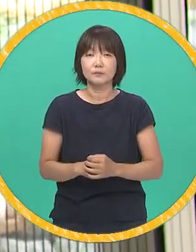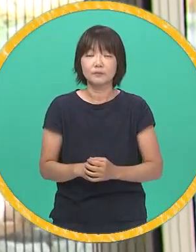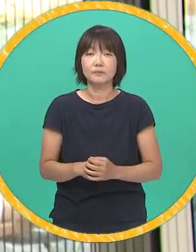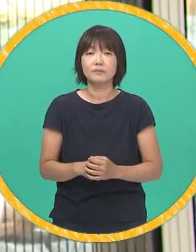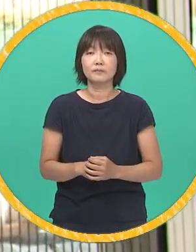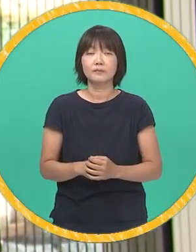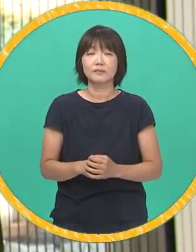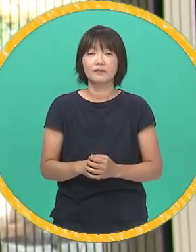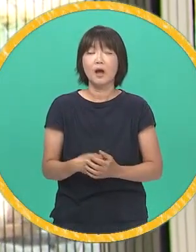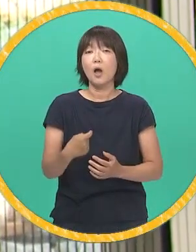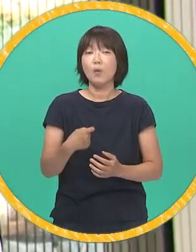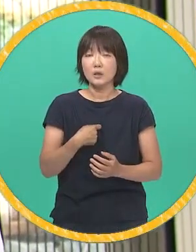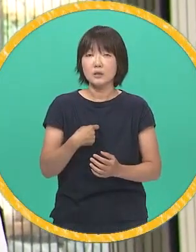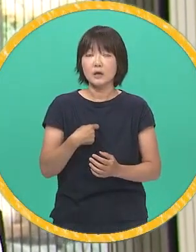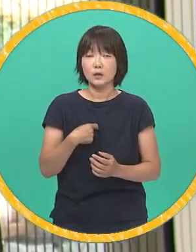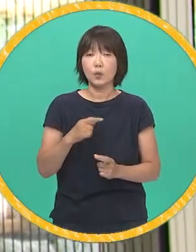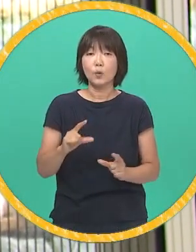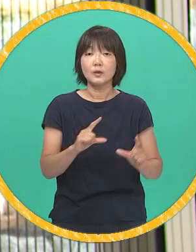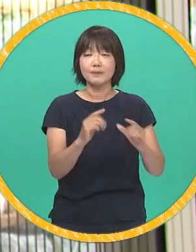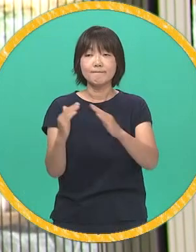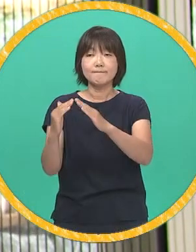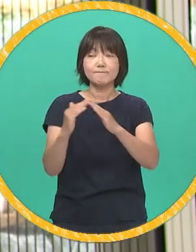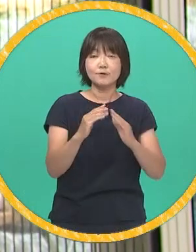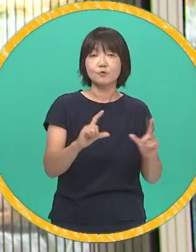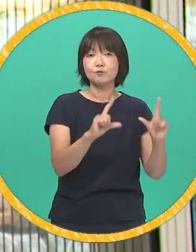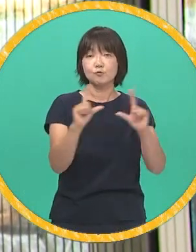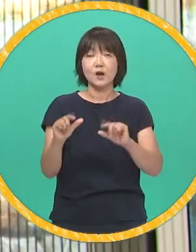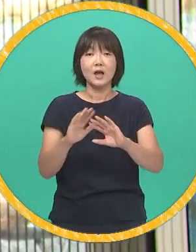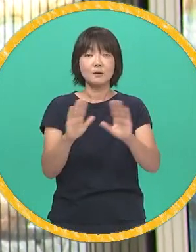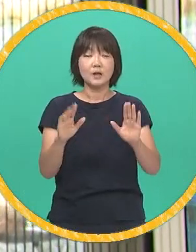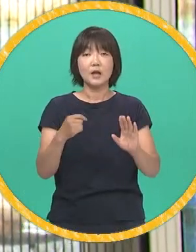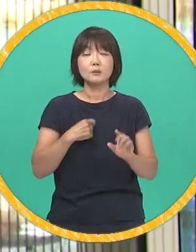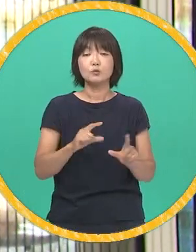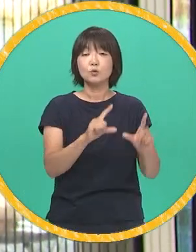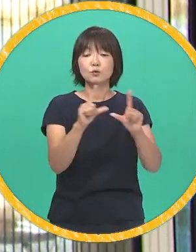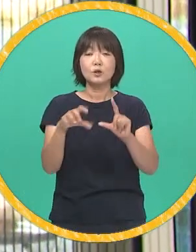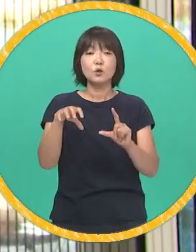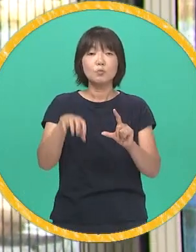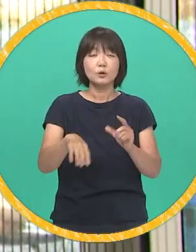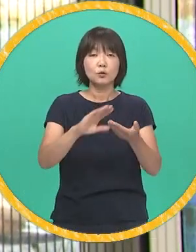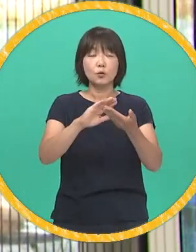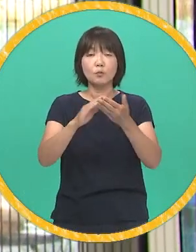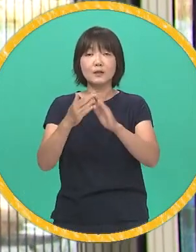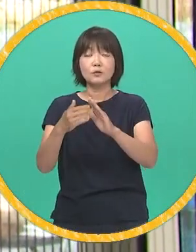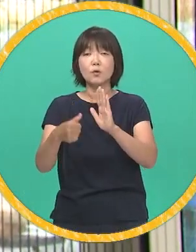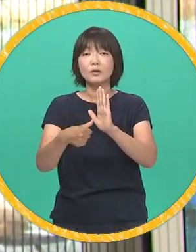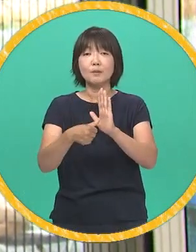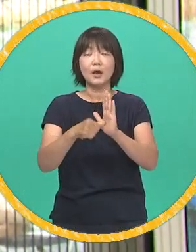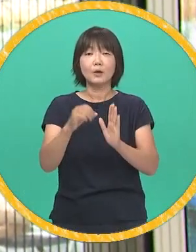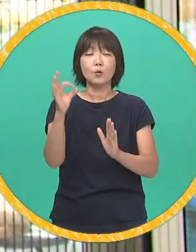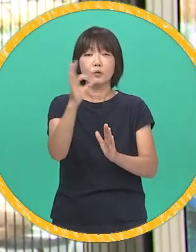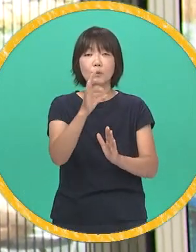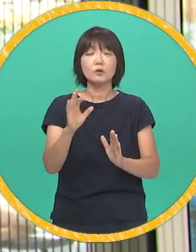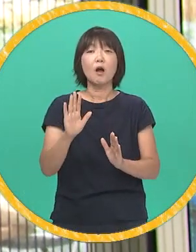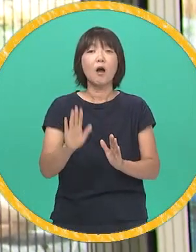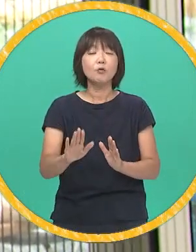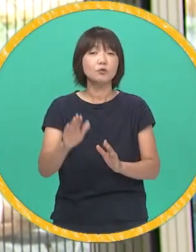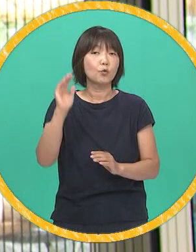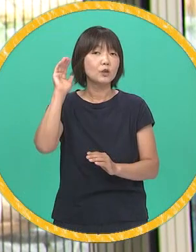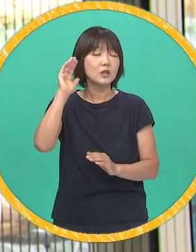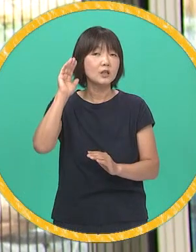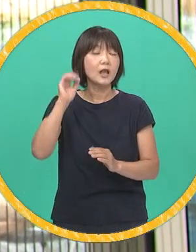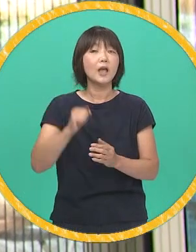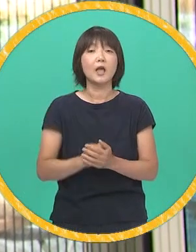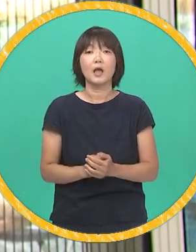ありまして私がそこにするようになって自分が住んでいる町の名前が付いている農産物があるということを聞いて